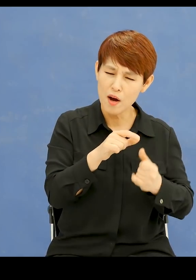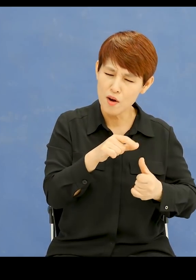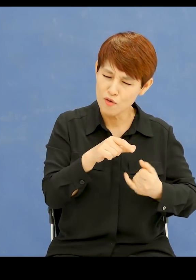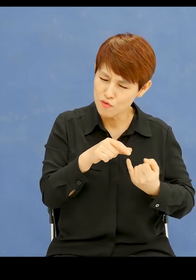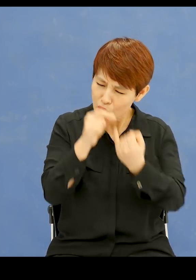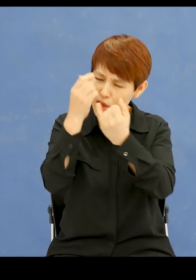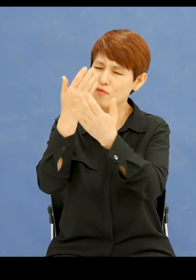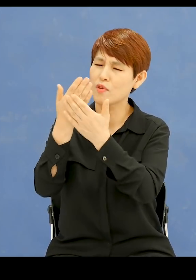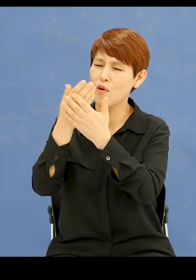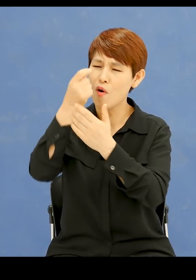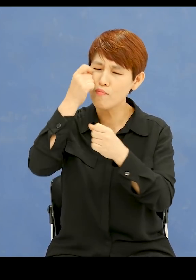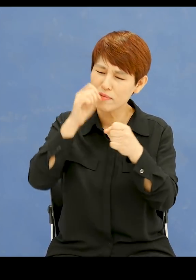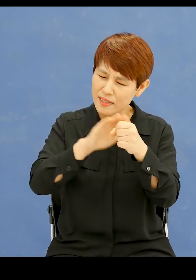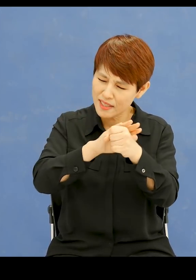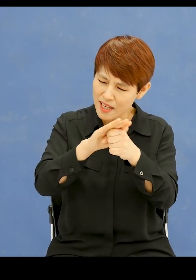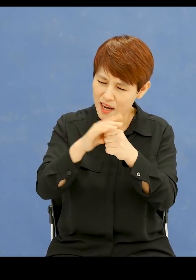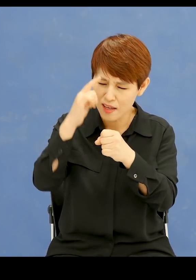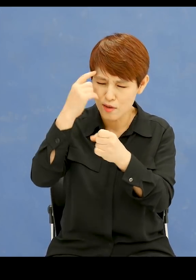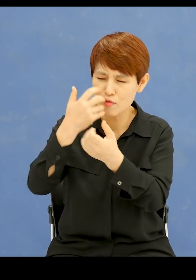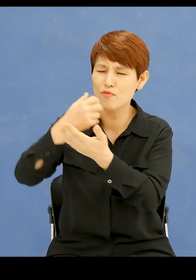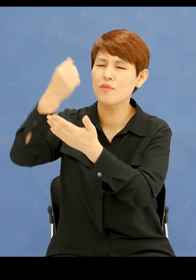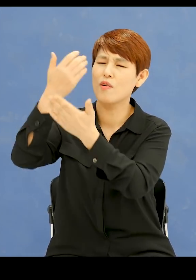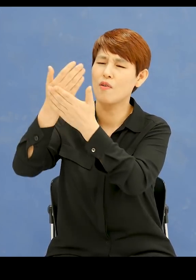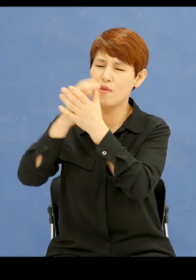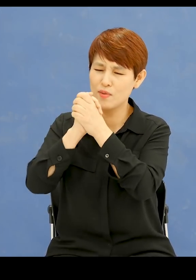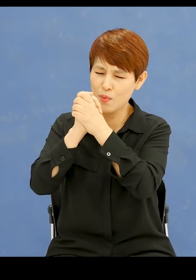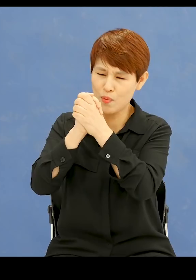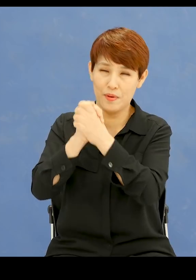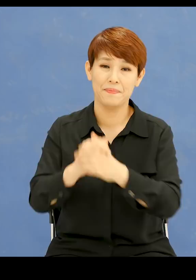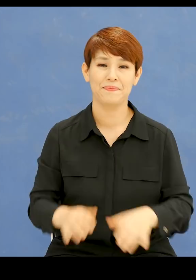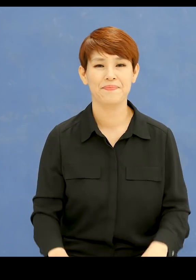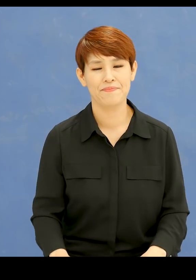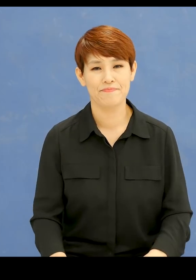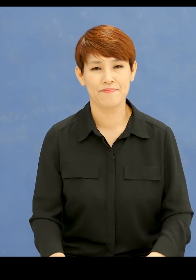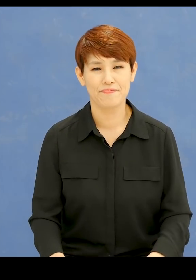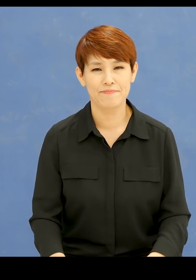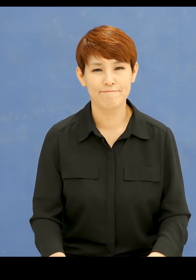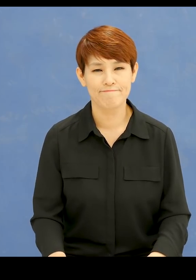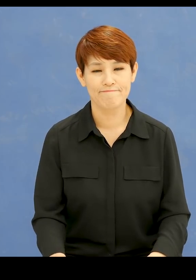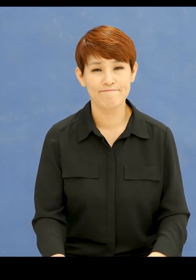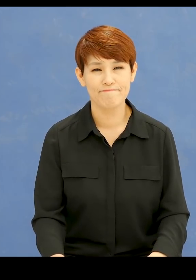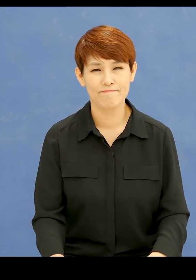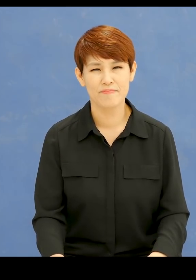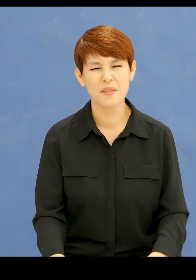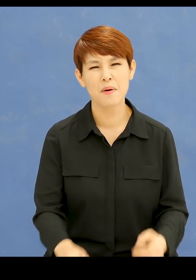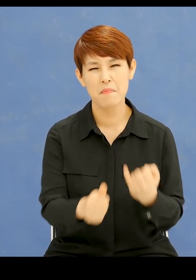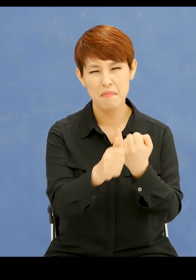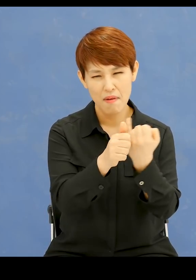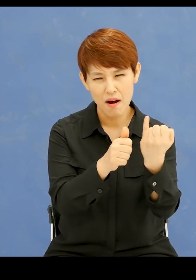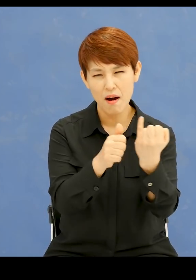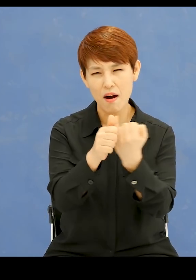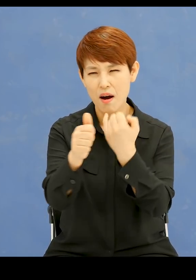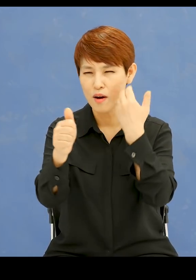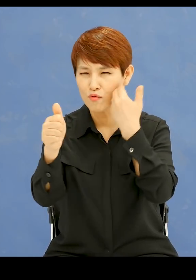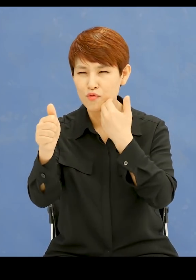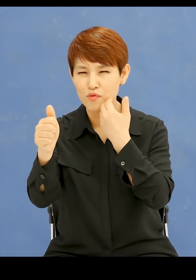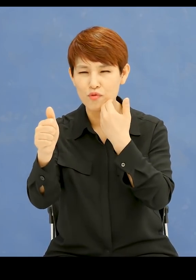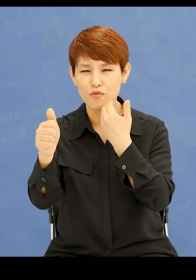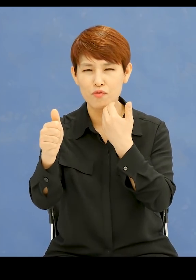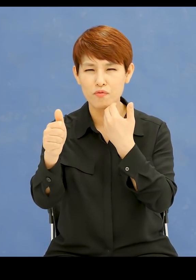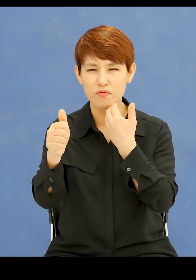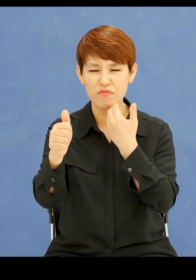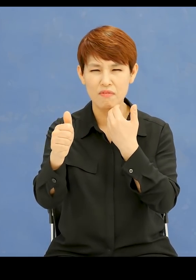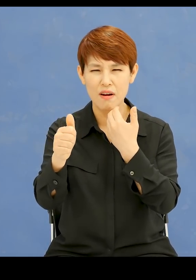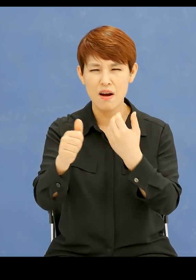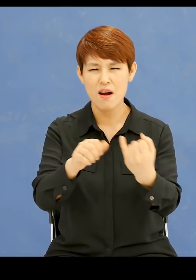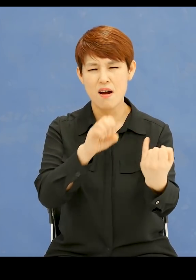우리 어머니 불쌍히 여겨주세요. 막 기도했던 기억이 있습니다. 예, 이렇게 배우자들, 남편, 부인, 뭐 누구 가족들 중에 도저히 말씀이